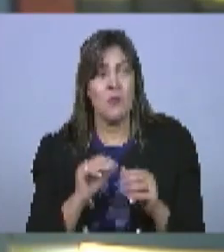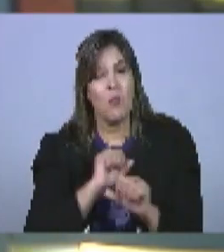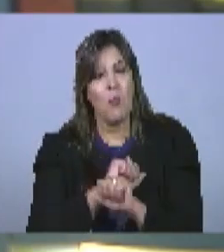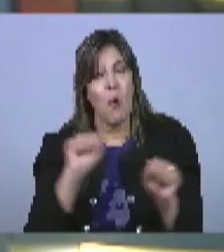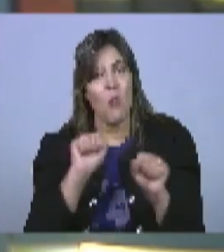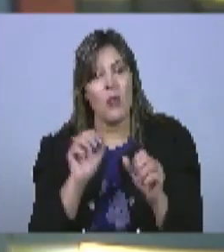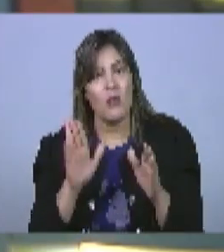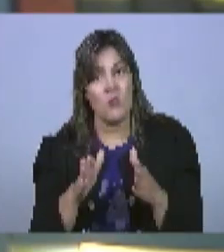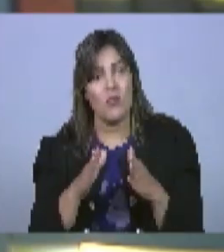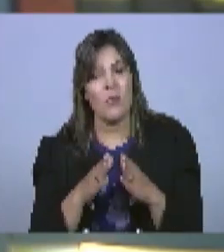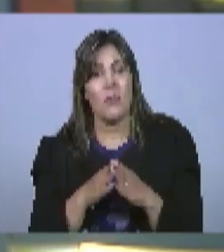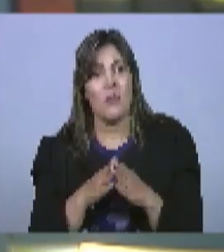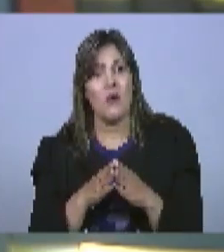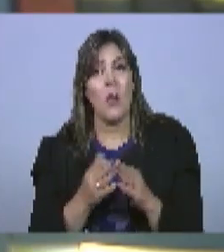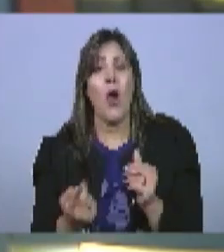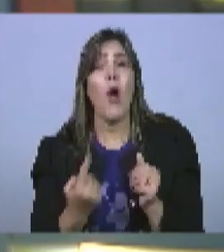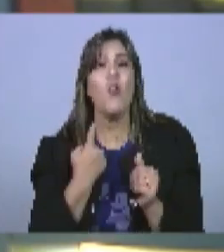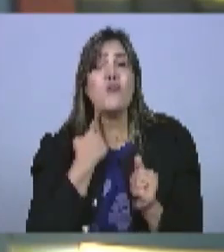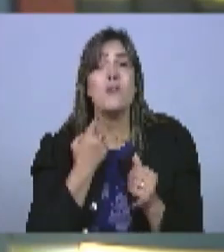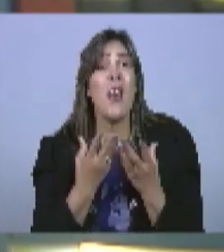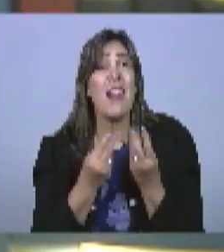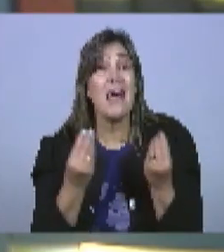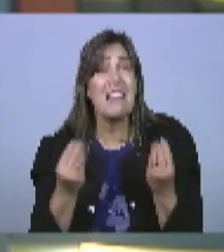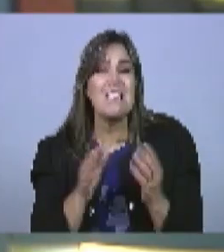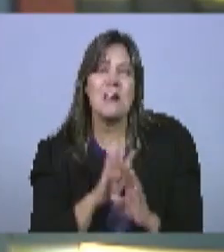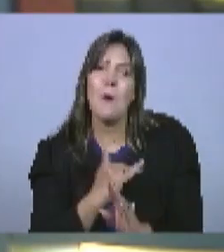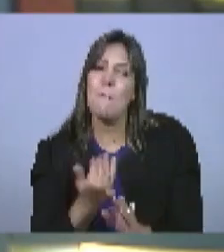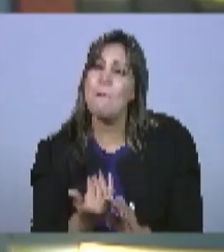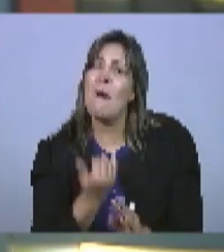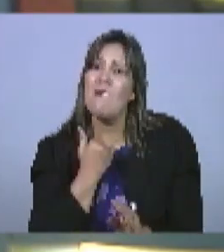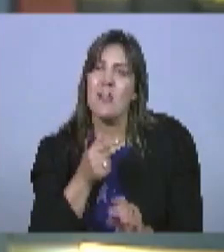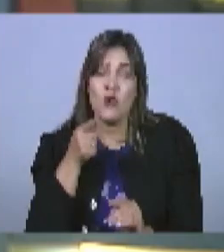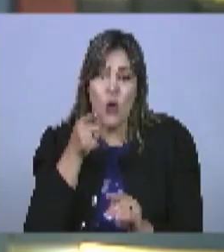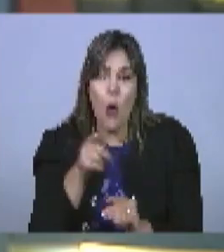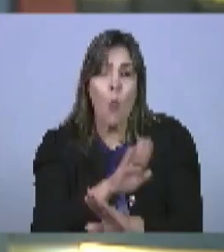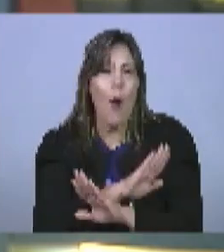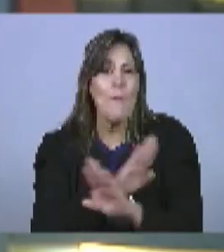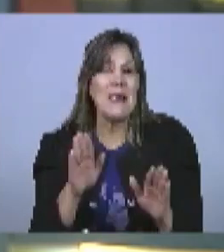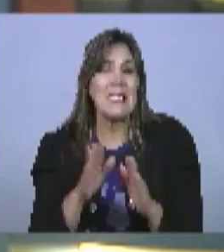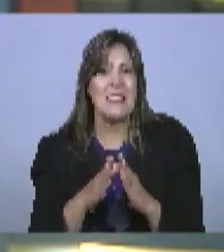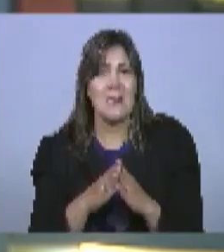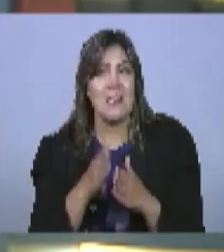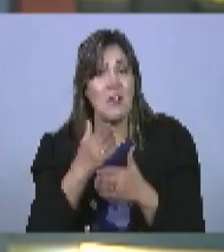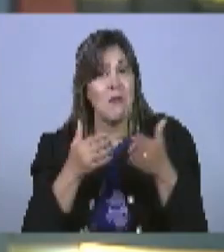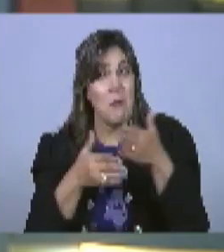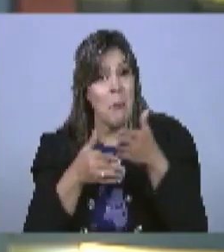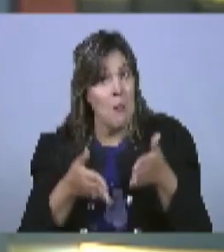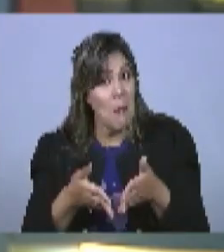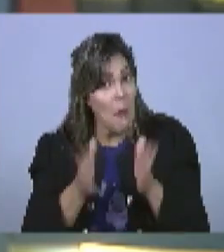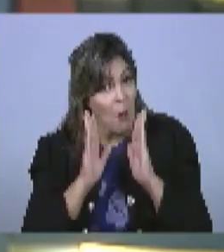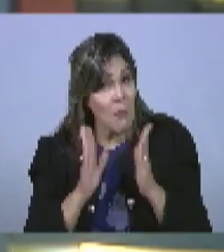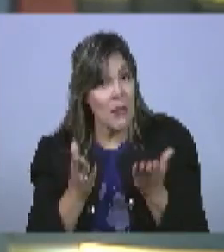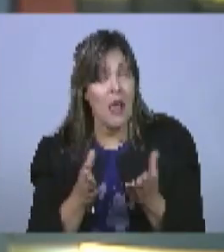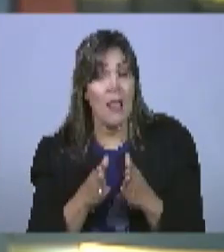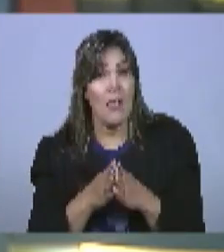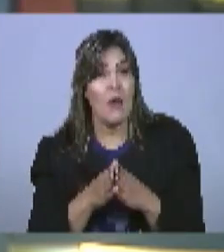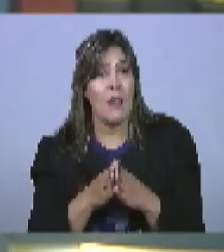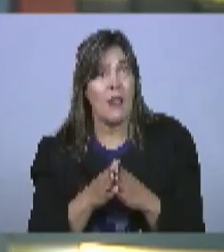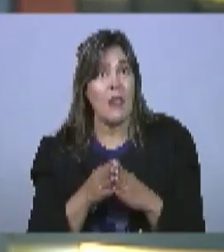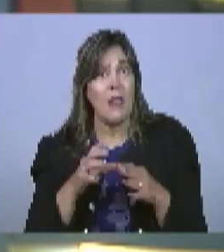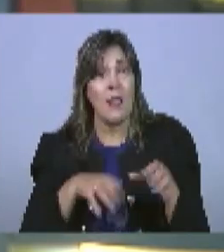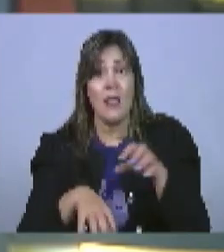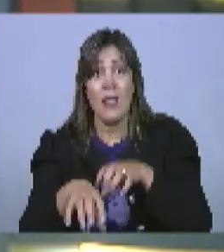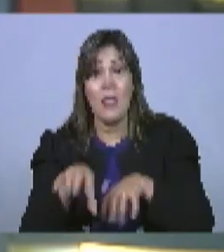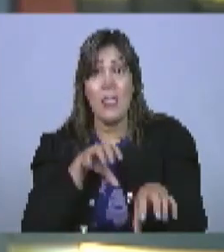وتغتال دون ان تسبب خسائر كبيره سواء في المبنى اللي موجود اولا ايران ما